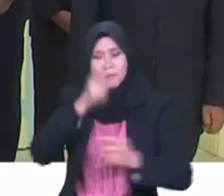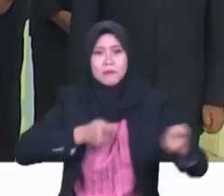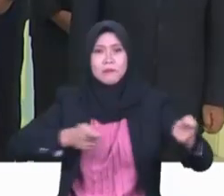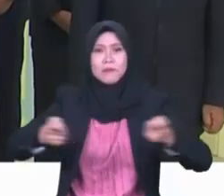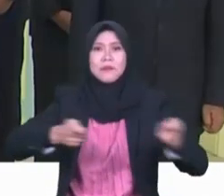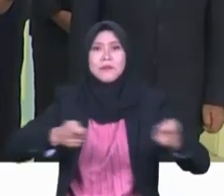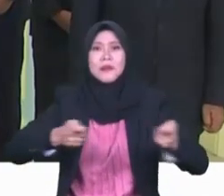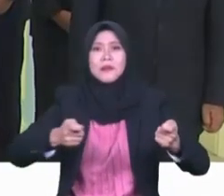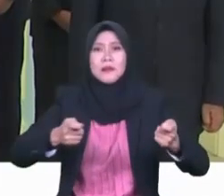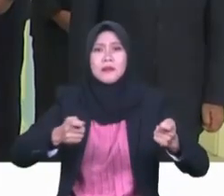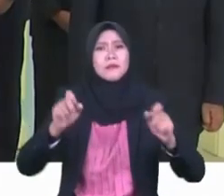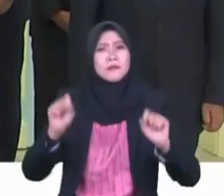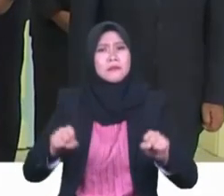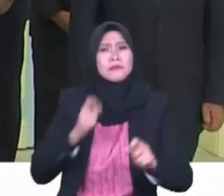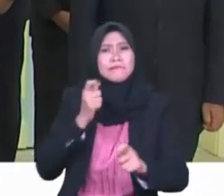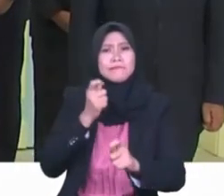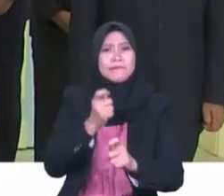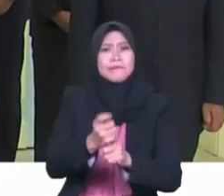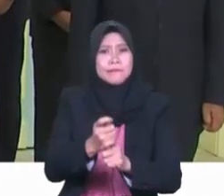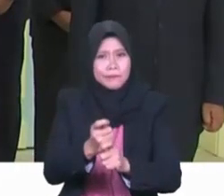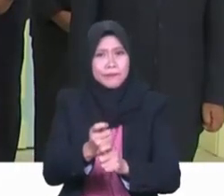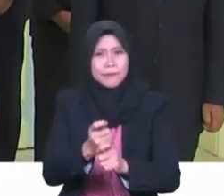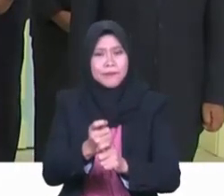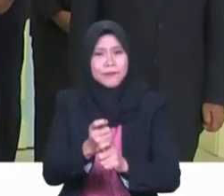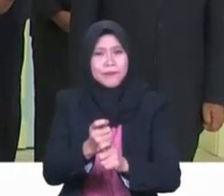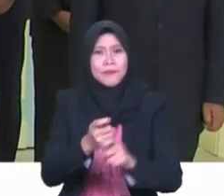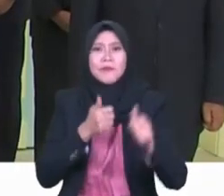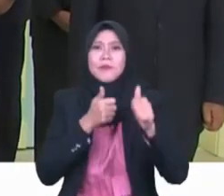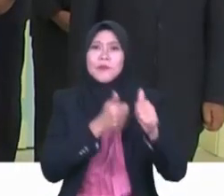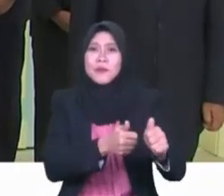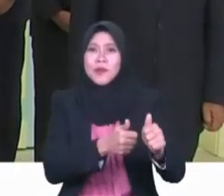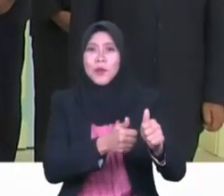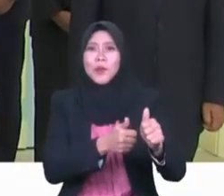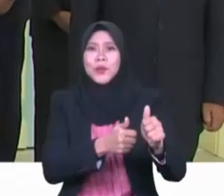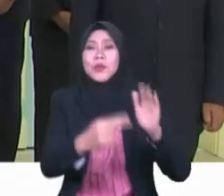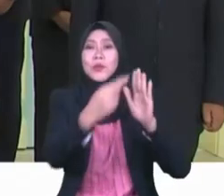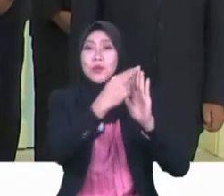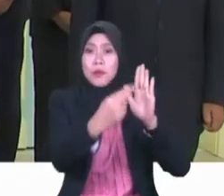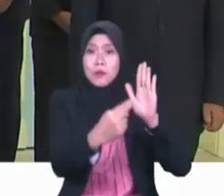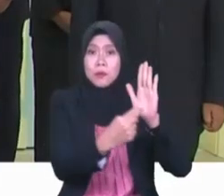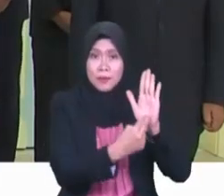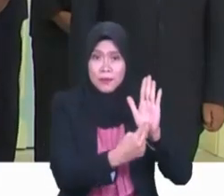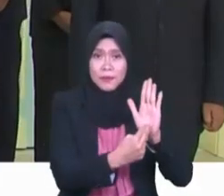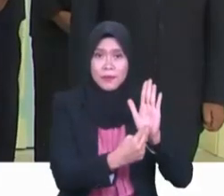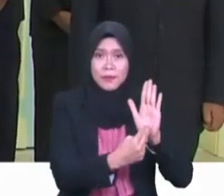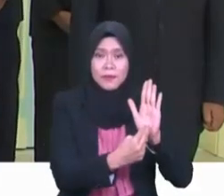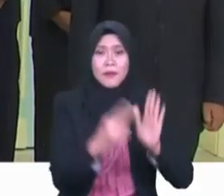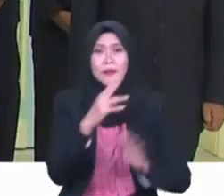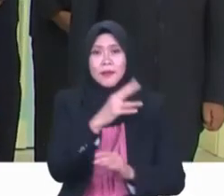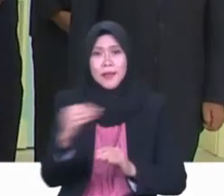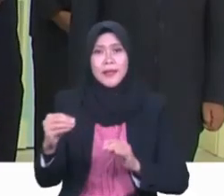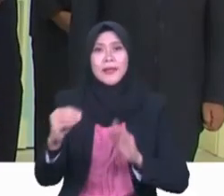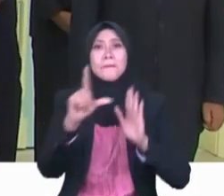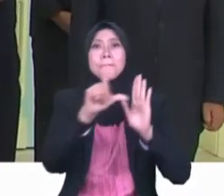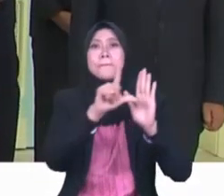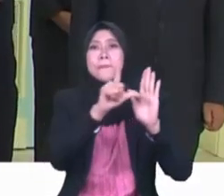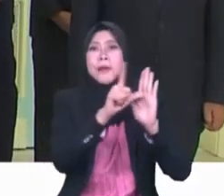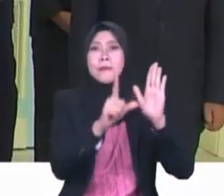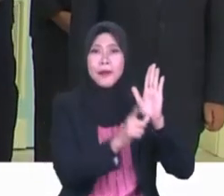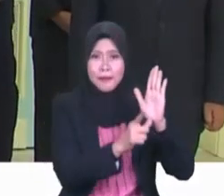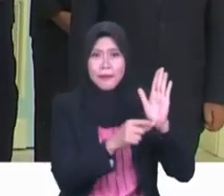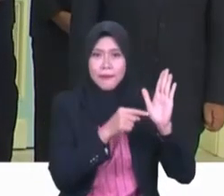memerintah akan dapat ditentukan mengikut lunas undang-undang dan perlembagaan.